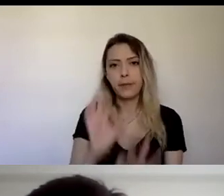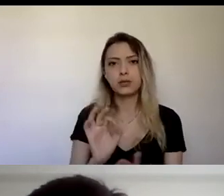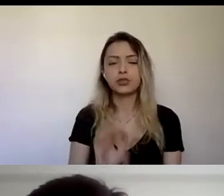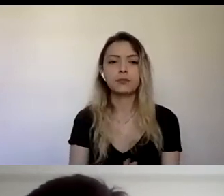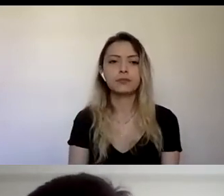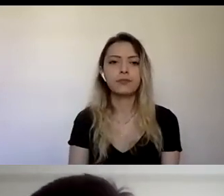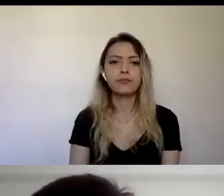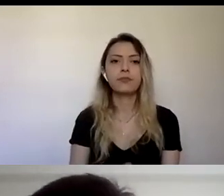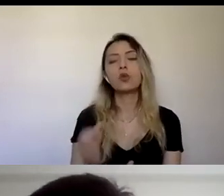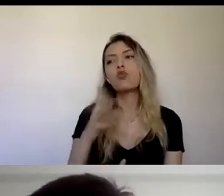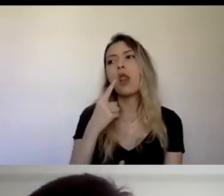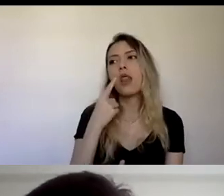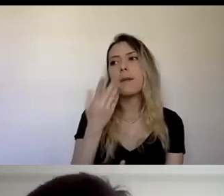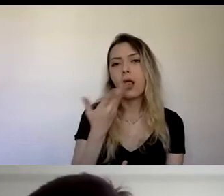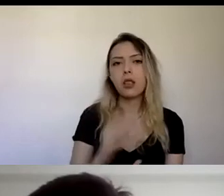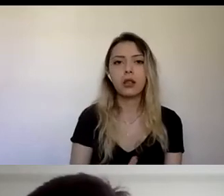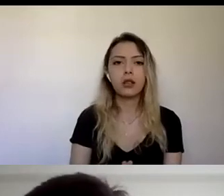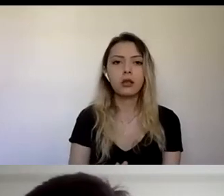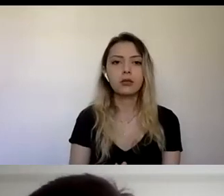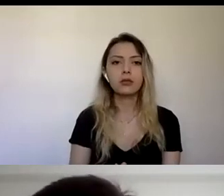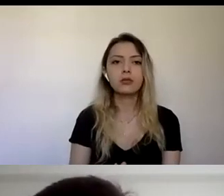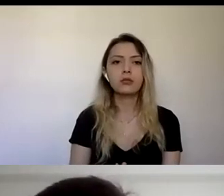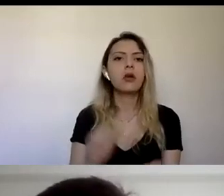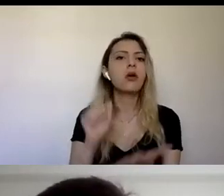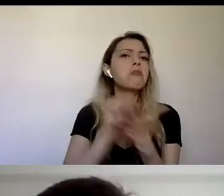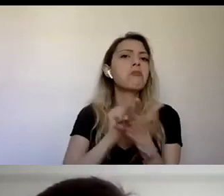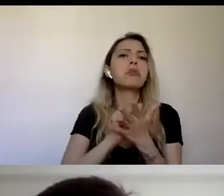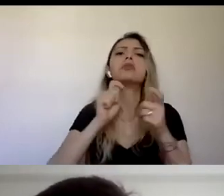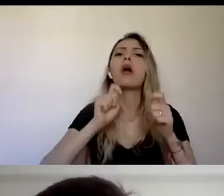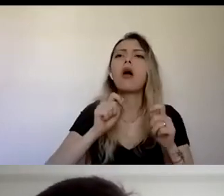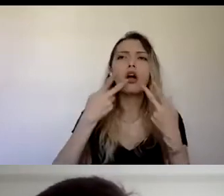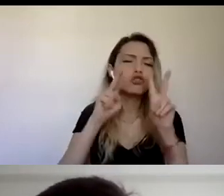Şöyle paylaştık açıkçası. Ne basın açıklamalarıyla ne de başka bir